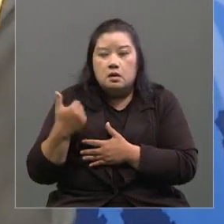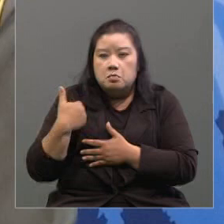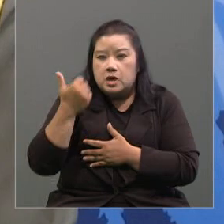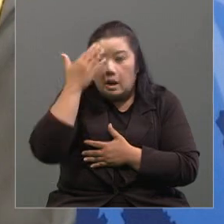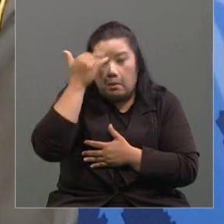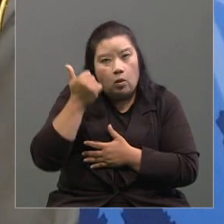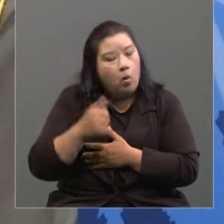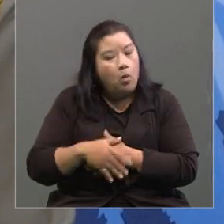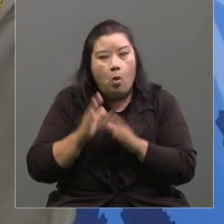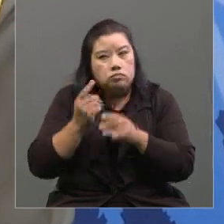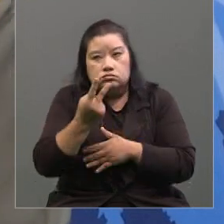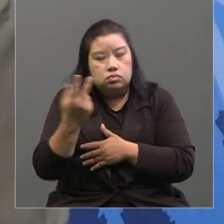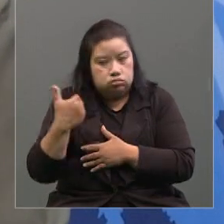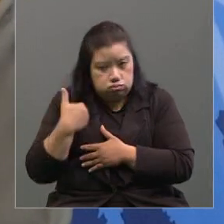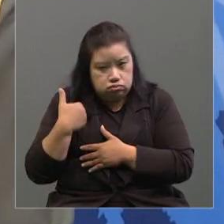หลายประเภทนะครับ